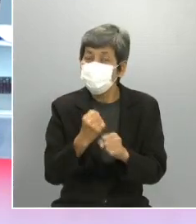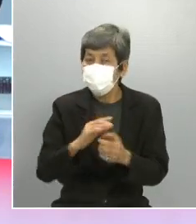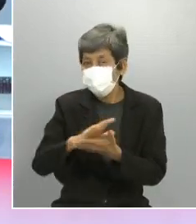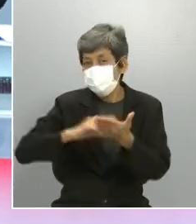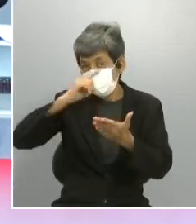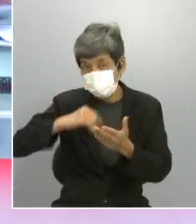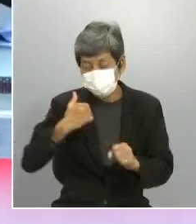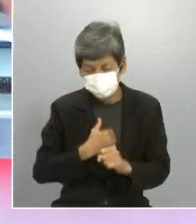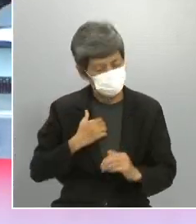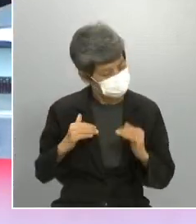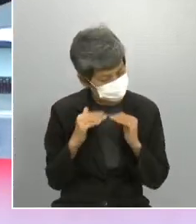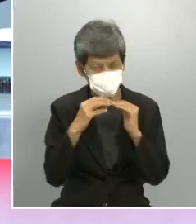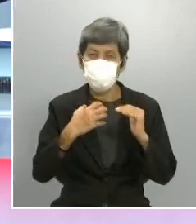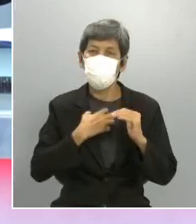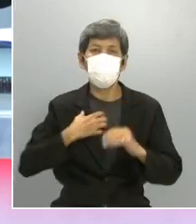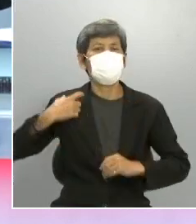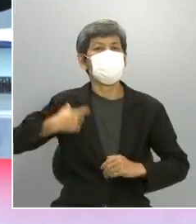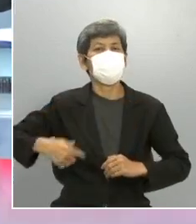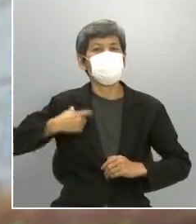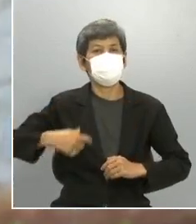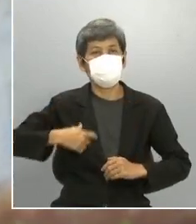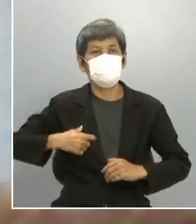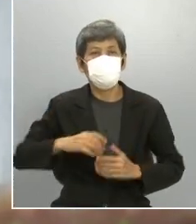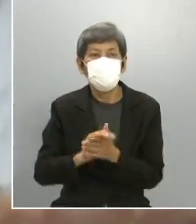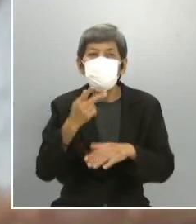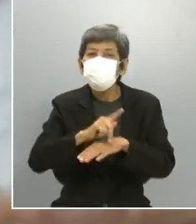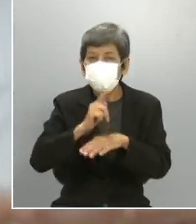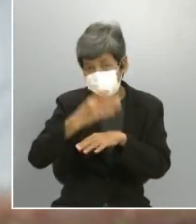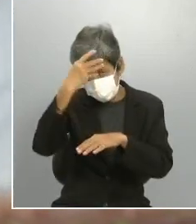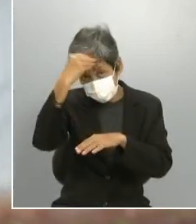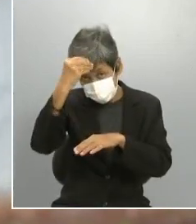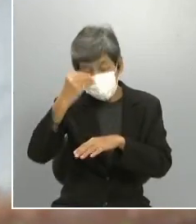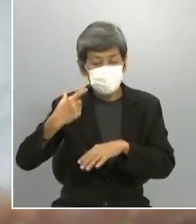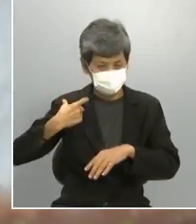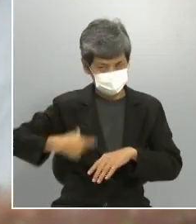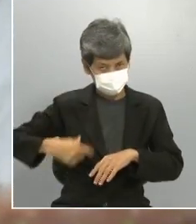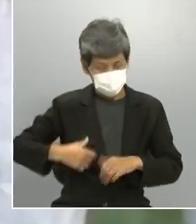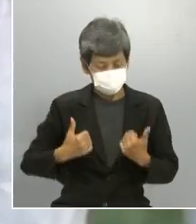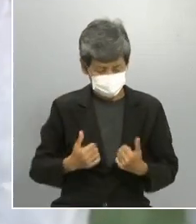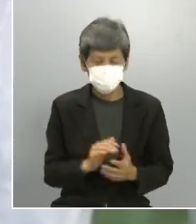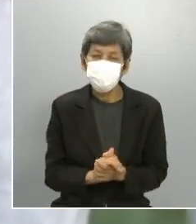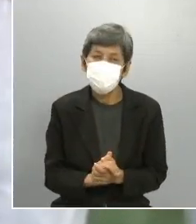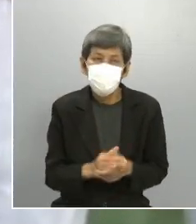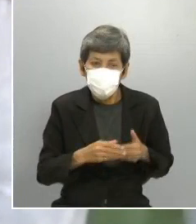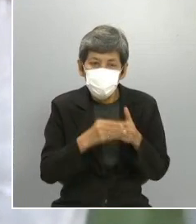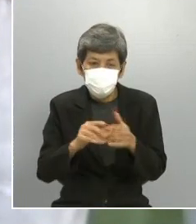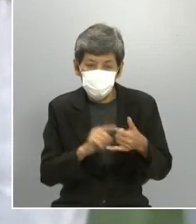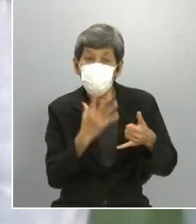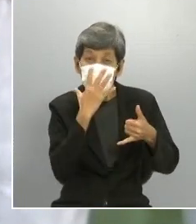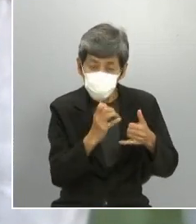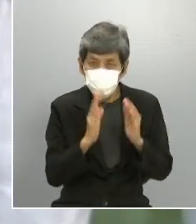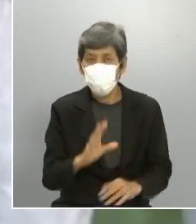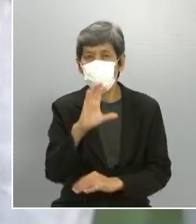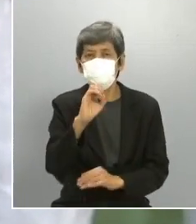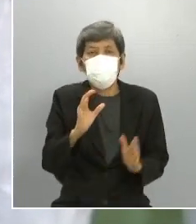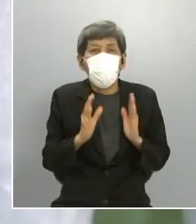เป็นธรรมวันนี้ทางคณะรณรงค์แก้วเพชรประธานเครือข่ายรณรงค์ทวงคืนความยุติธรรมก็พาผู้เสียหายจำนวนกว่า